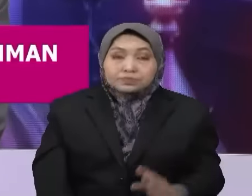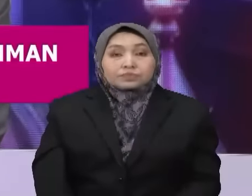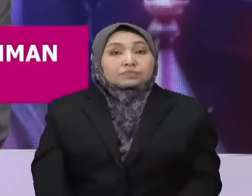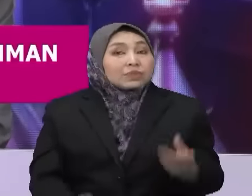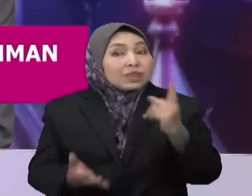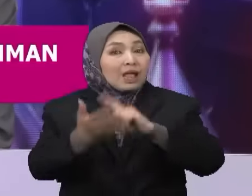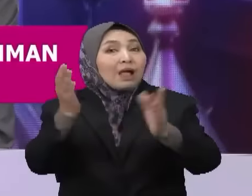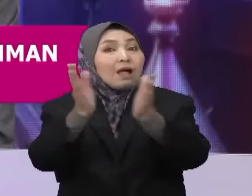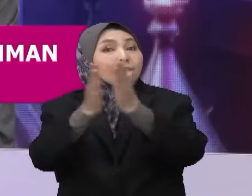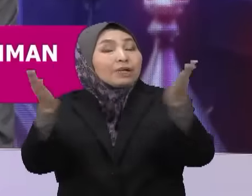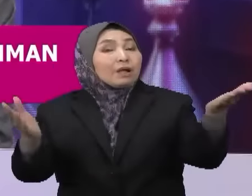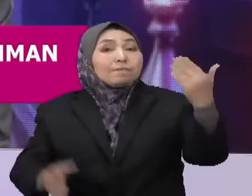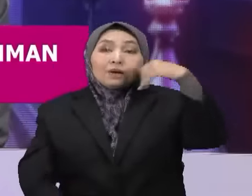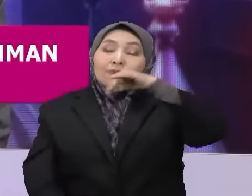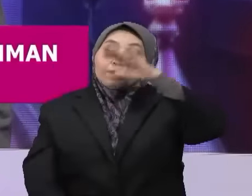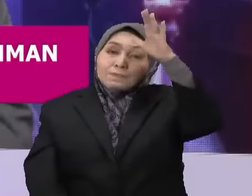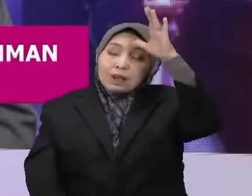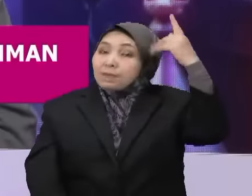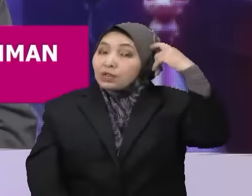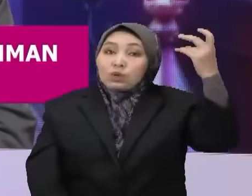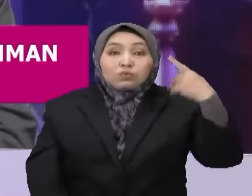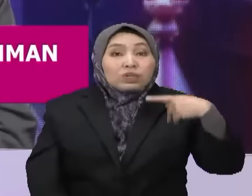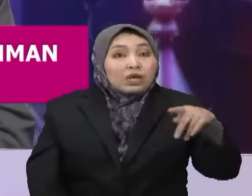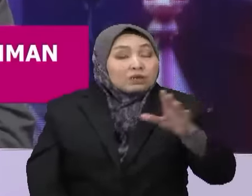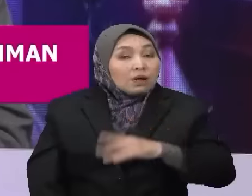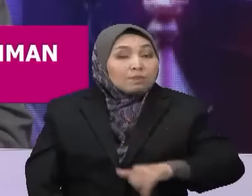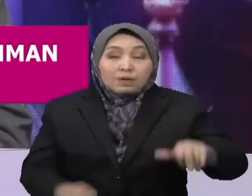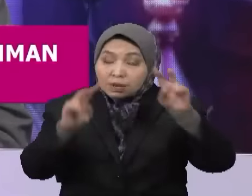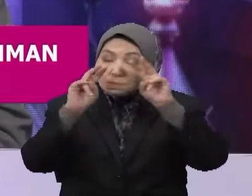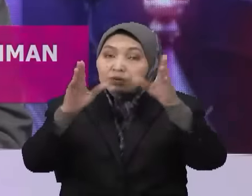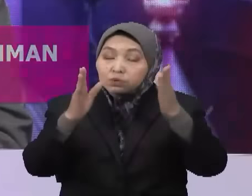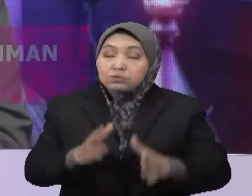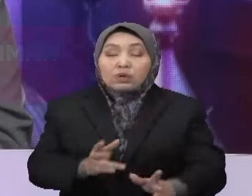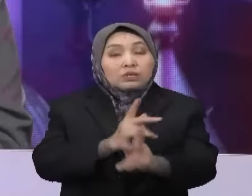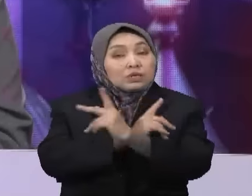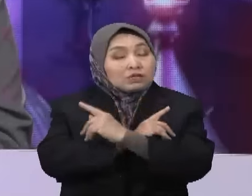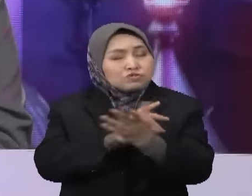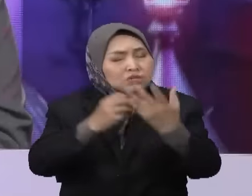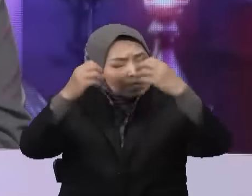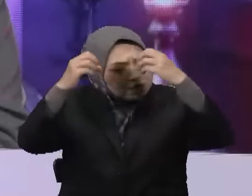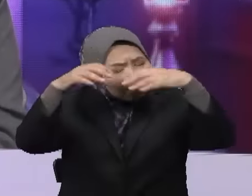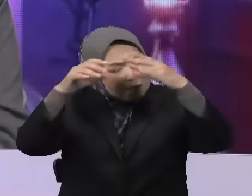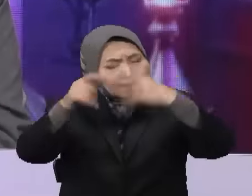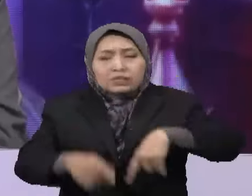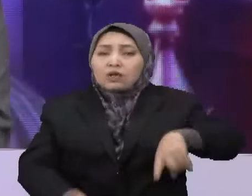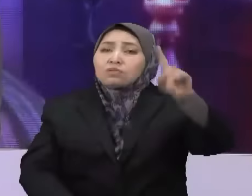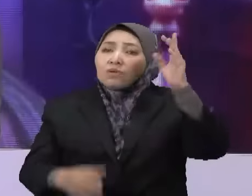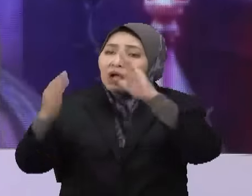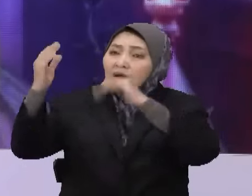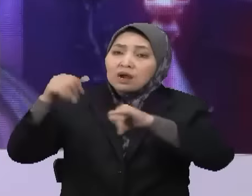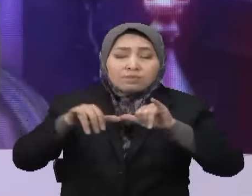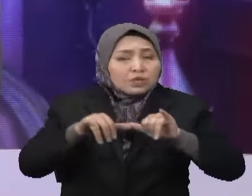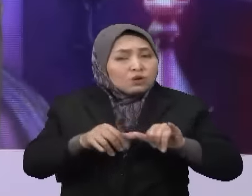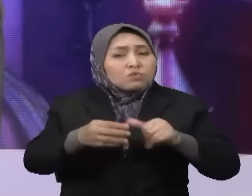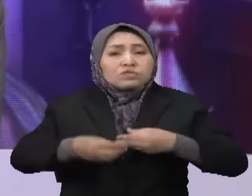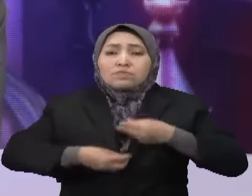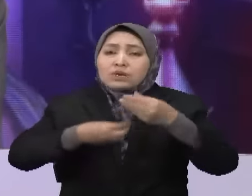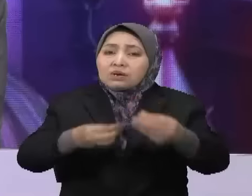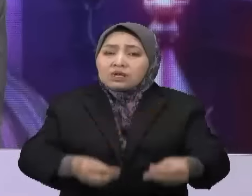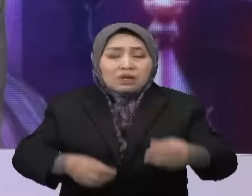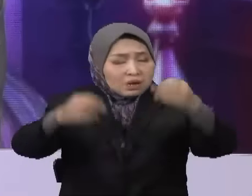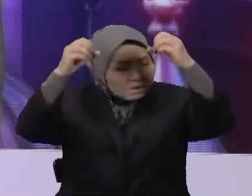Apa khabar ayahanda dan bonda, tuan-tuan dan puan-puan penonton yang dikasihi dirahmati Allah Subhanahu wa taala? Moga-moga terus dikurniakan rahmat kasih